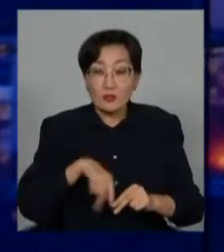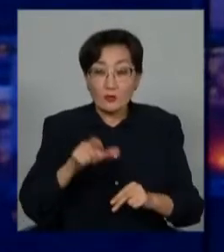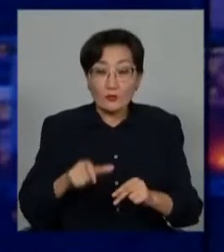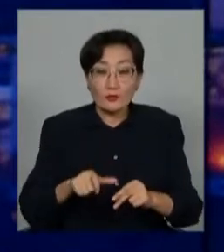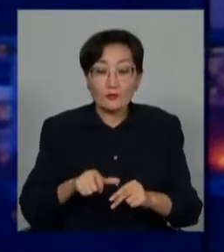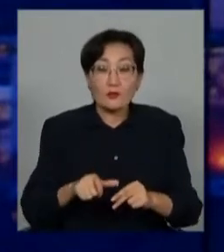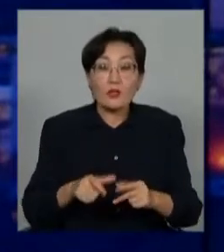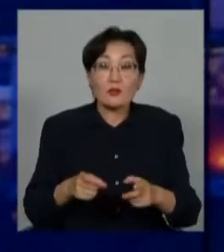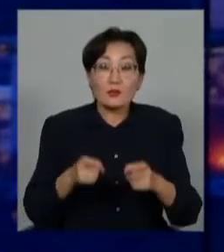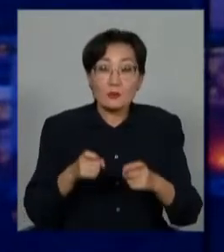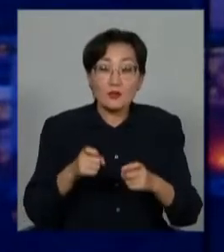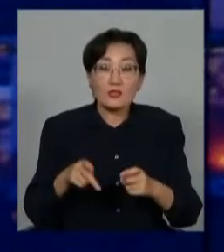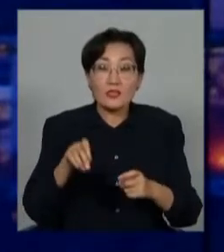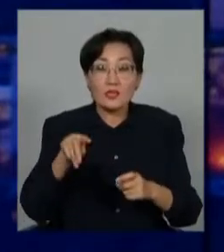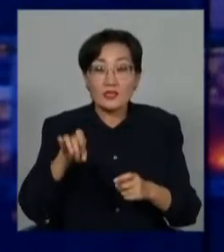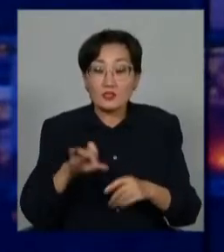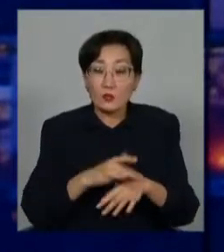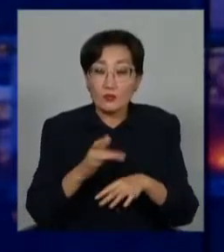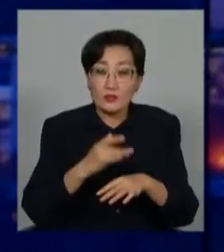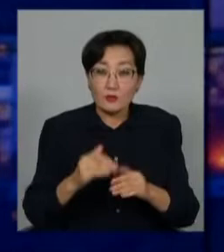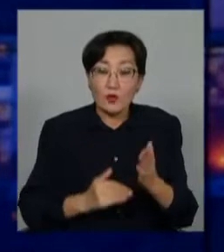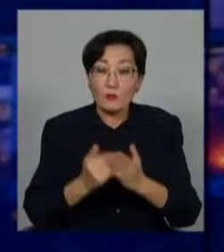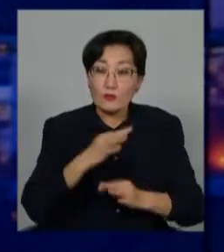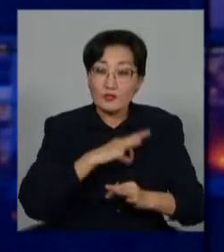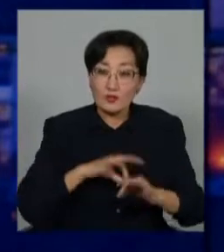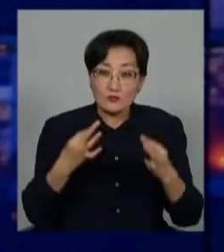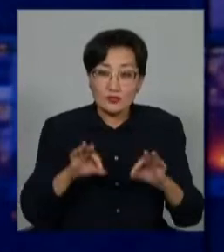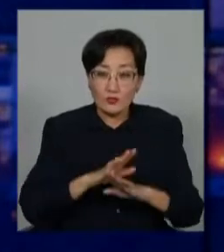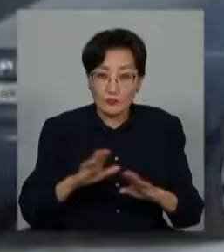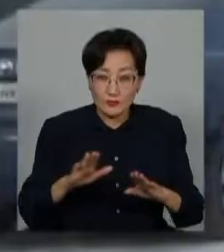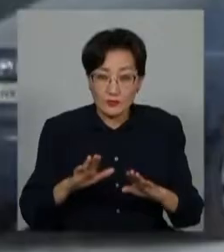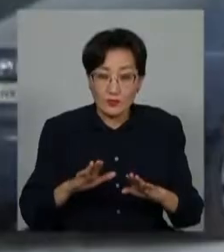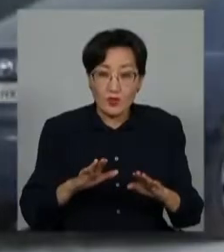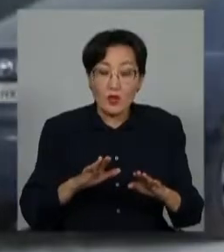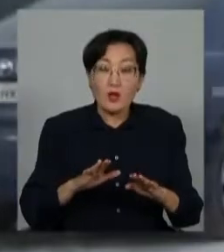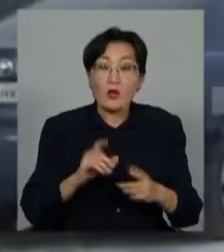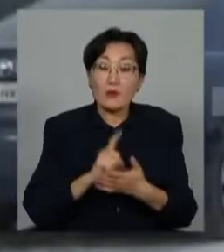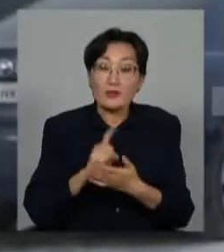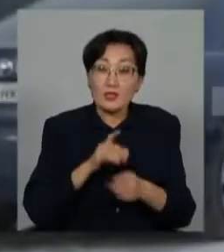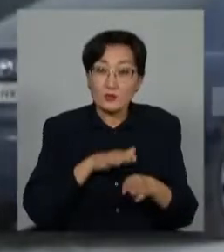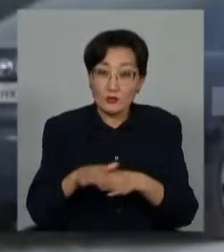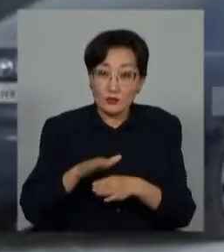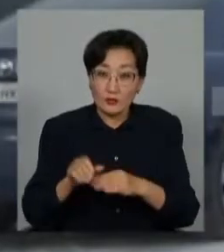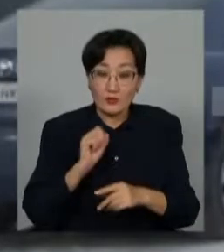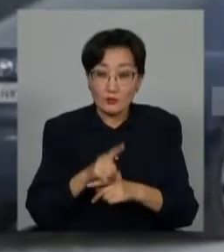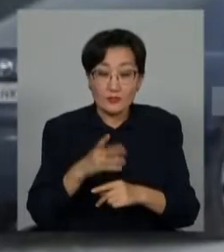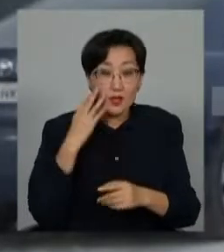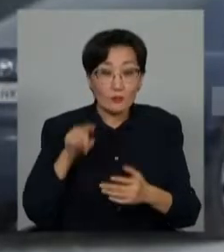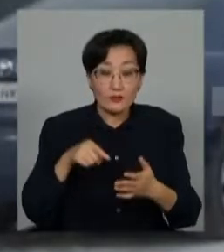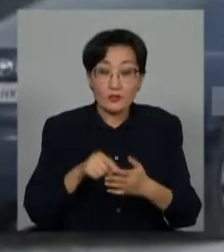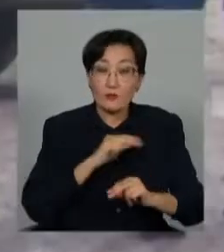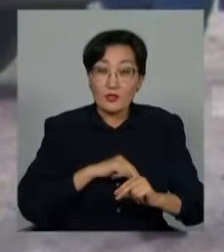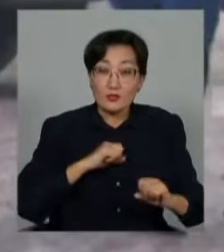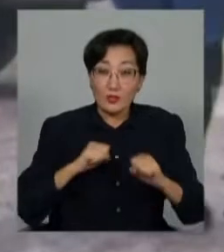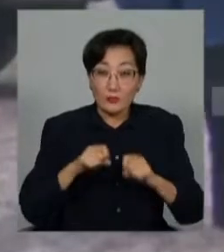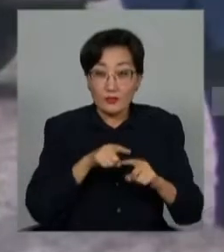сырттан тартылатын коллекторлардың қызметтерін асыра пайдалануға жол бермеу тетіктерін қарастыруды тапсырды. Мемлекет басшысы Алматы қаласына жұмыс